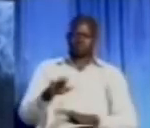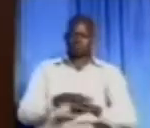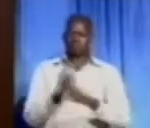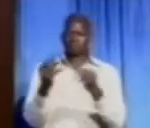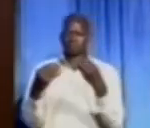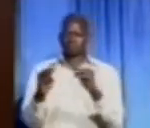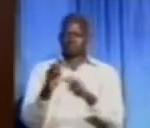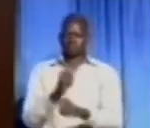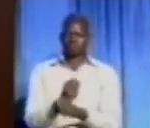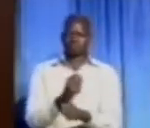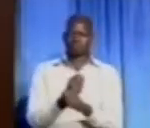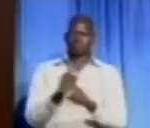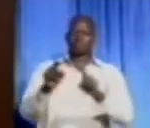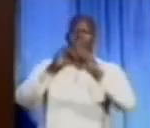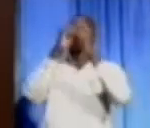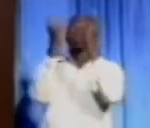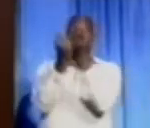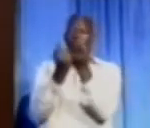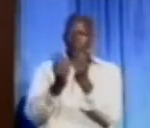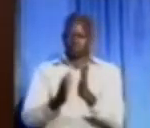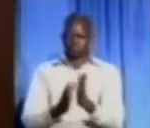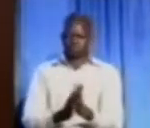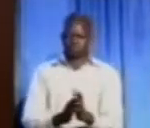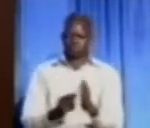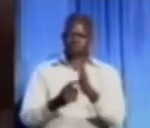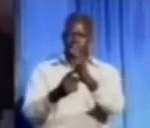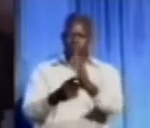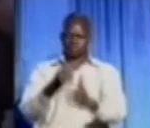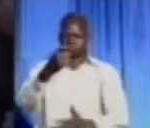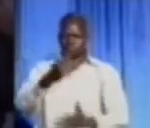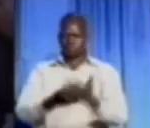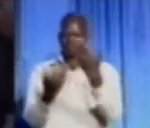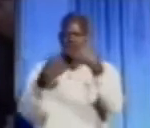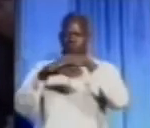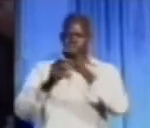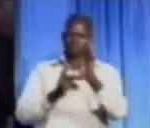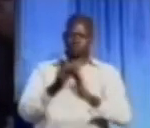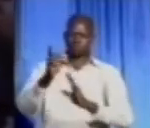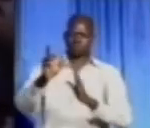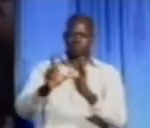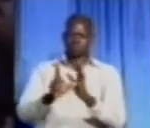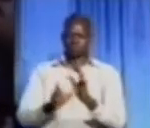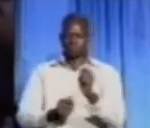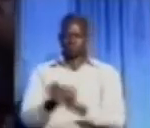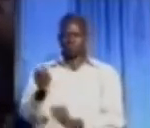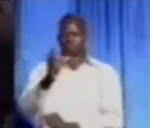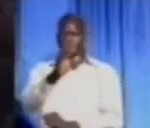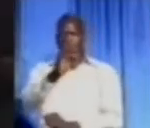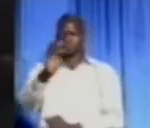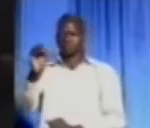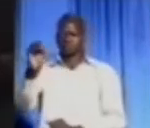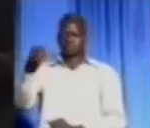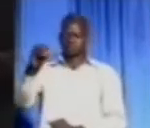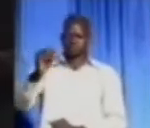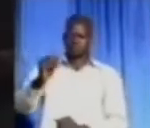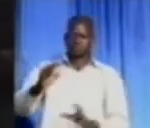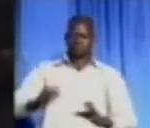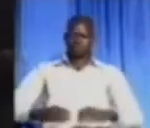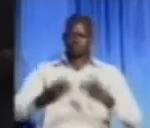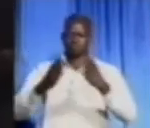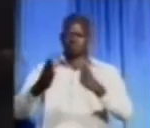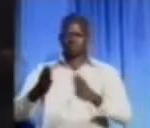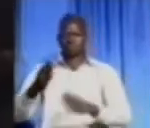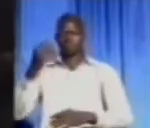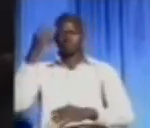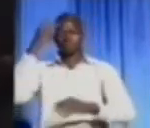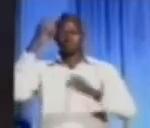l'emploi. Le groupe Serco qui revendique un taux d'insertion professionnelle pour plus de 60% de ses lauréats croit aux chances